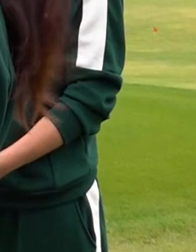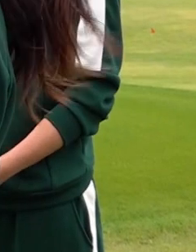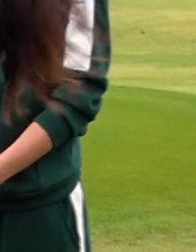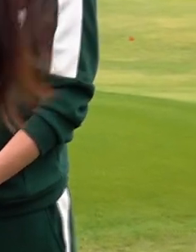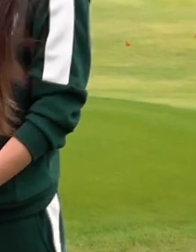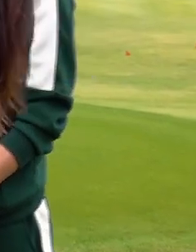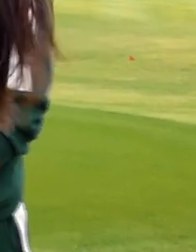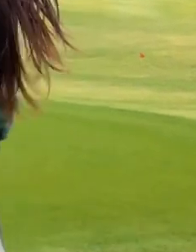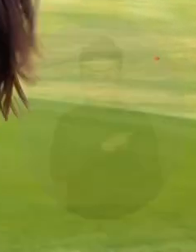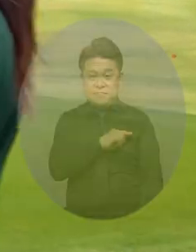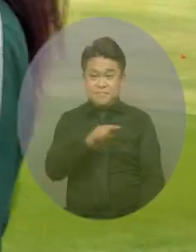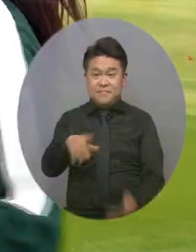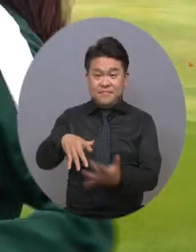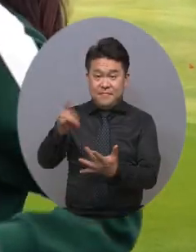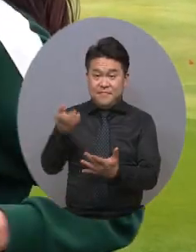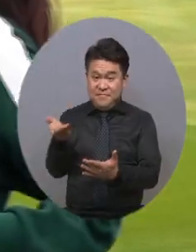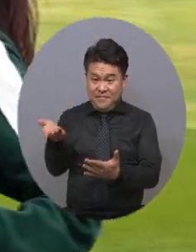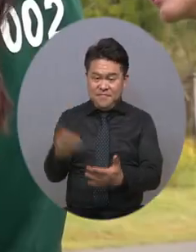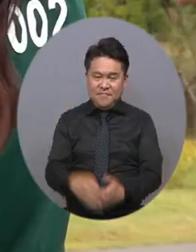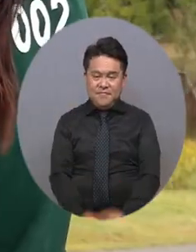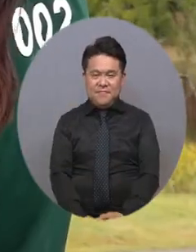먼저 선택할 기회를